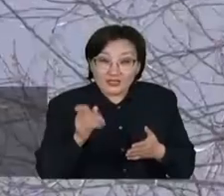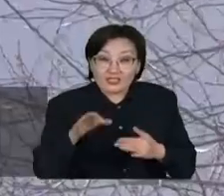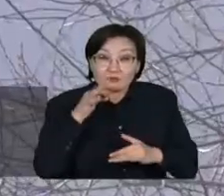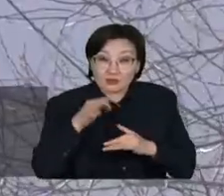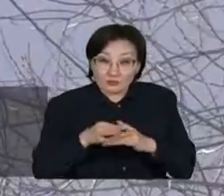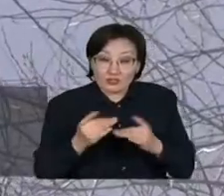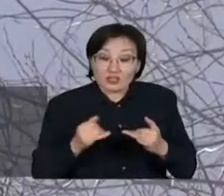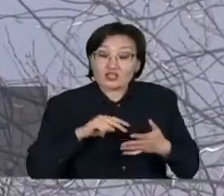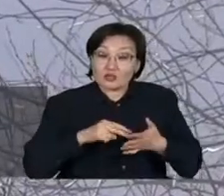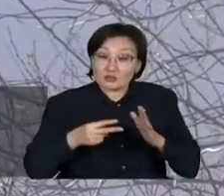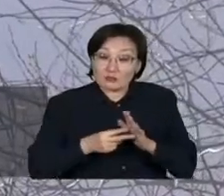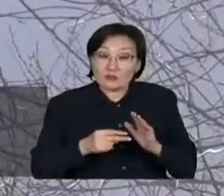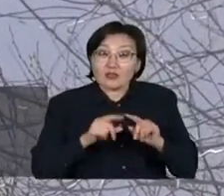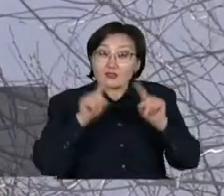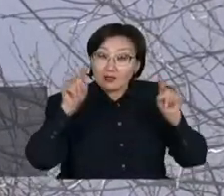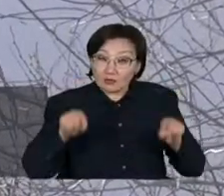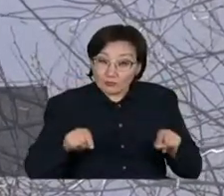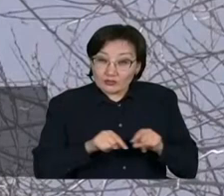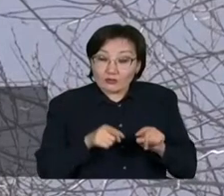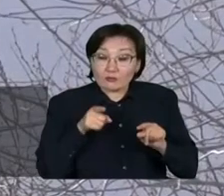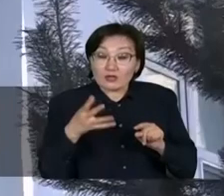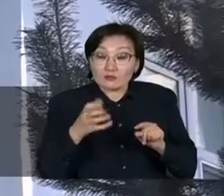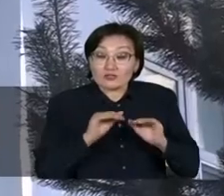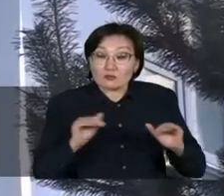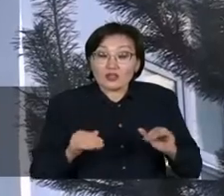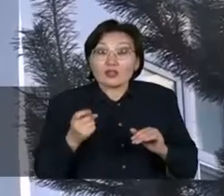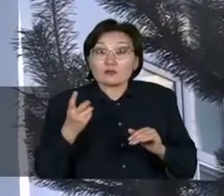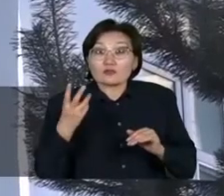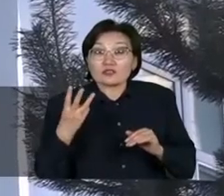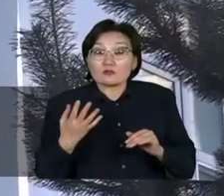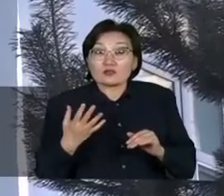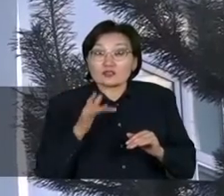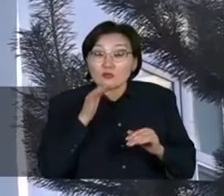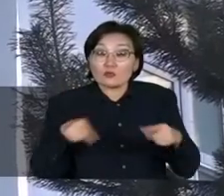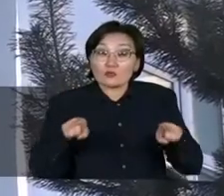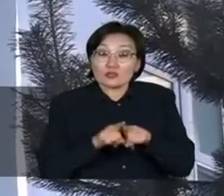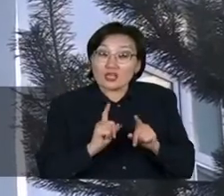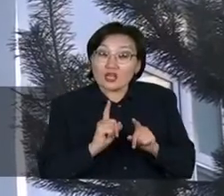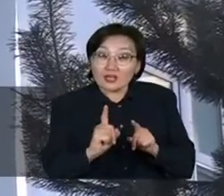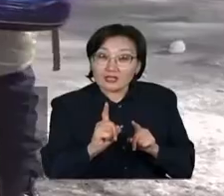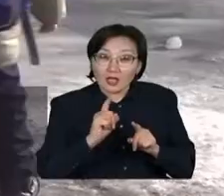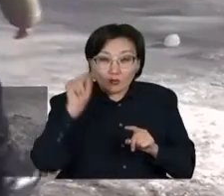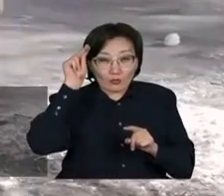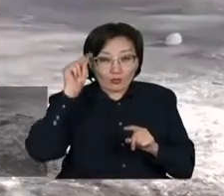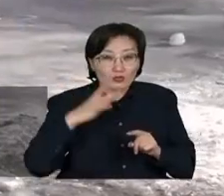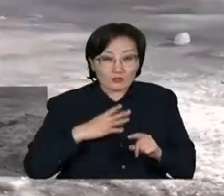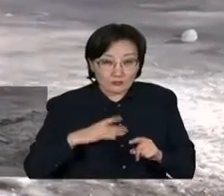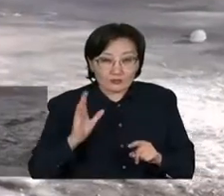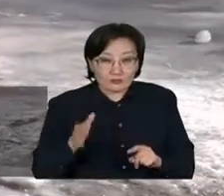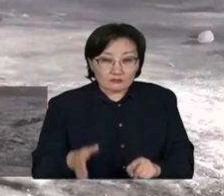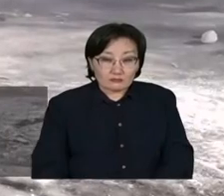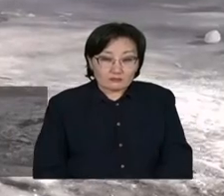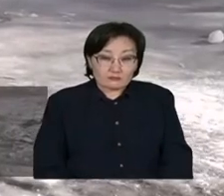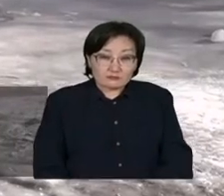қатты. Әзірге жоспар қағаз жүзінде. 1500 бала тағы бірнеше 90 осылай қатынап жүруге тура келетін сыңайлы.